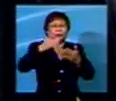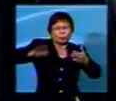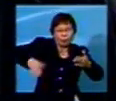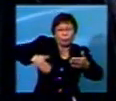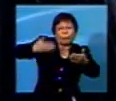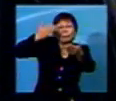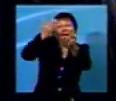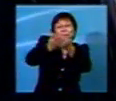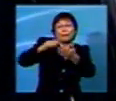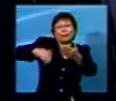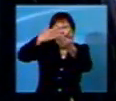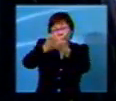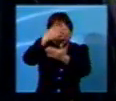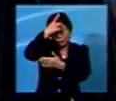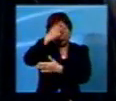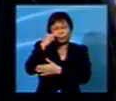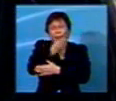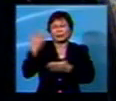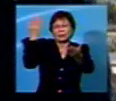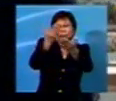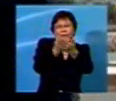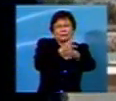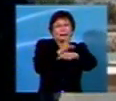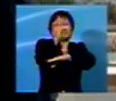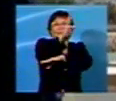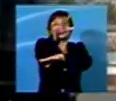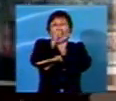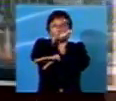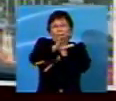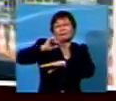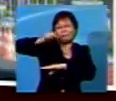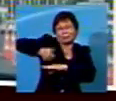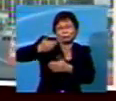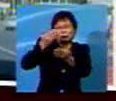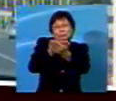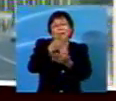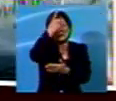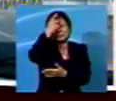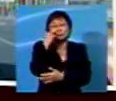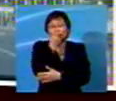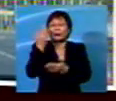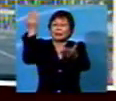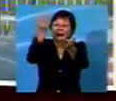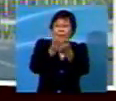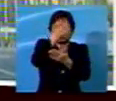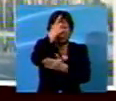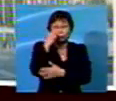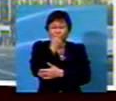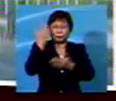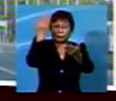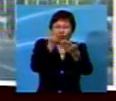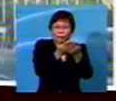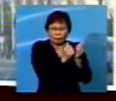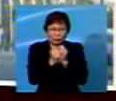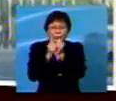Perdana Menteri dan delegasi yang kami jangka akan tiba pada jam 6:30 petang esok ya ketibaan Datuk Seri Najib esok akan diiringi